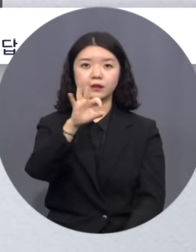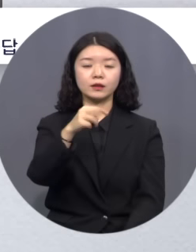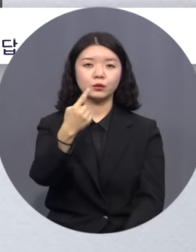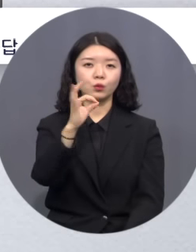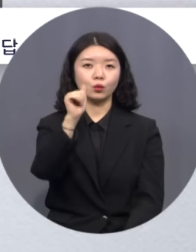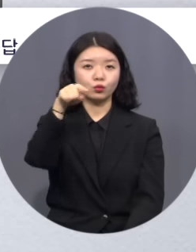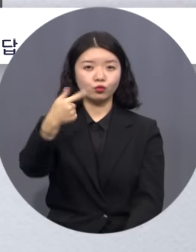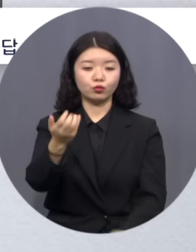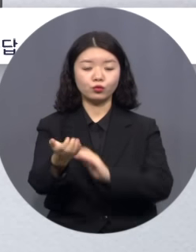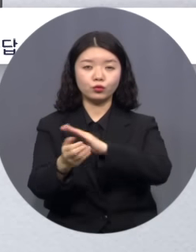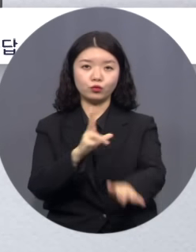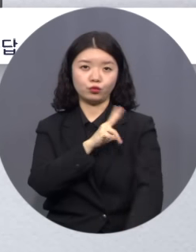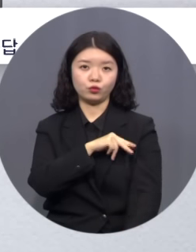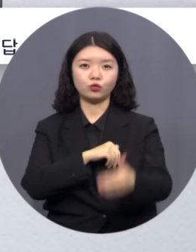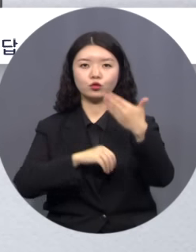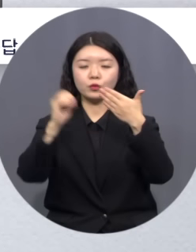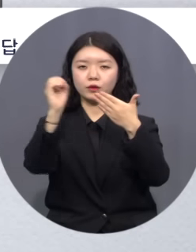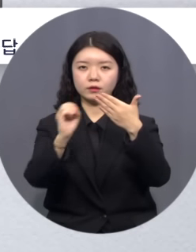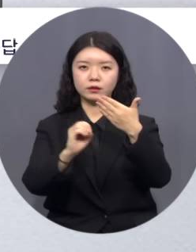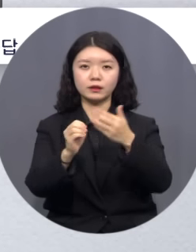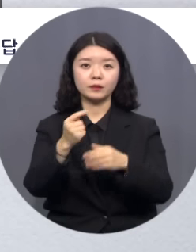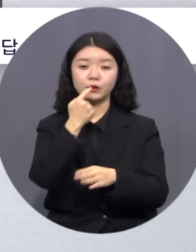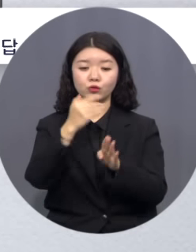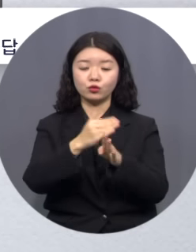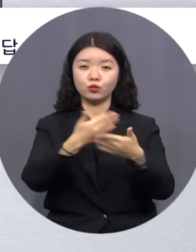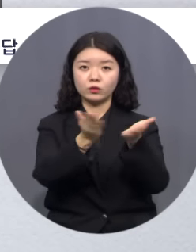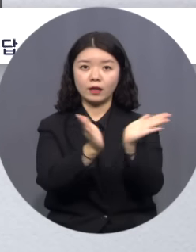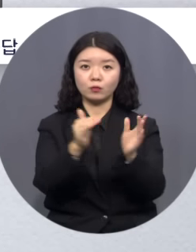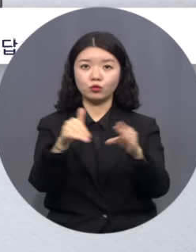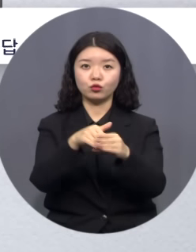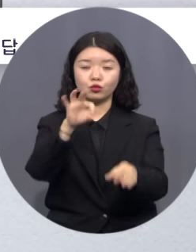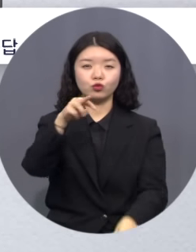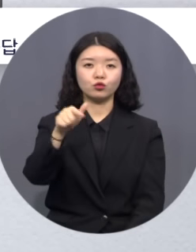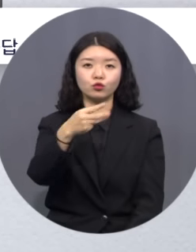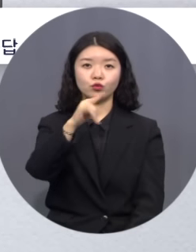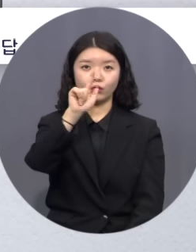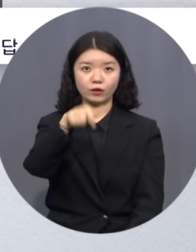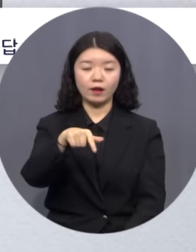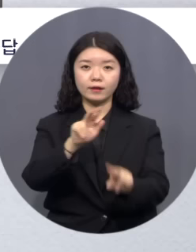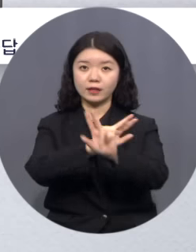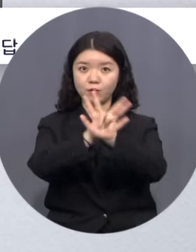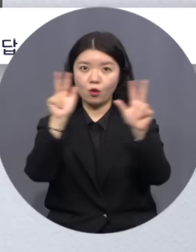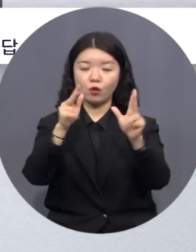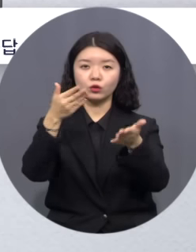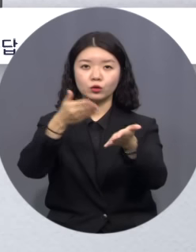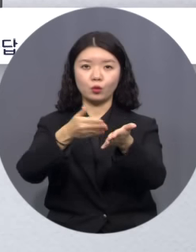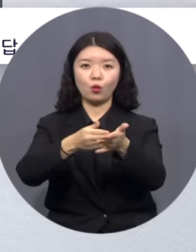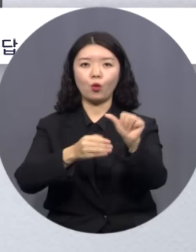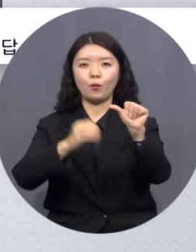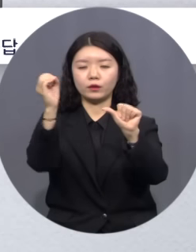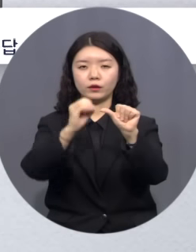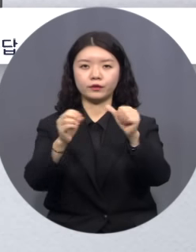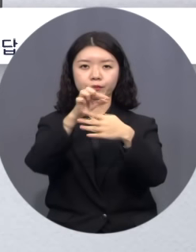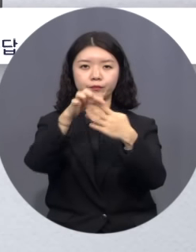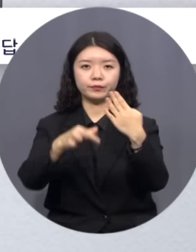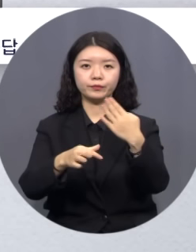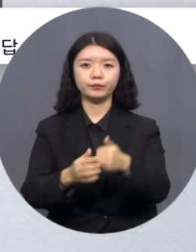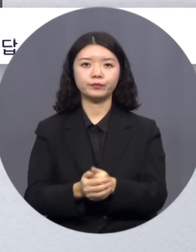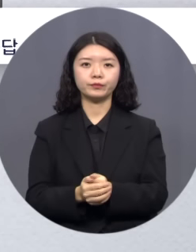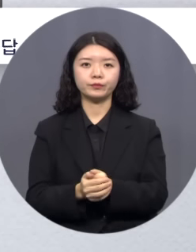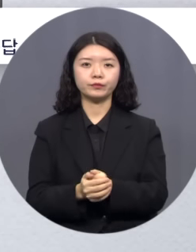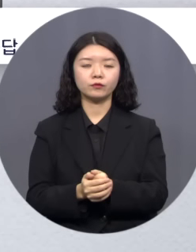제주도의원 99% 민주당 문윤택 대통령 후보 이재명 메시지 특보 5% 순이었습니다